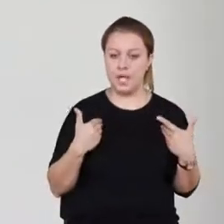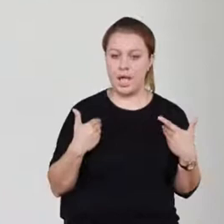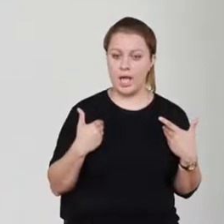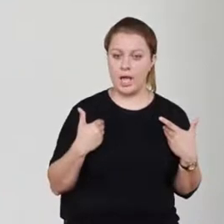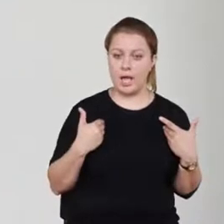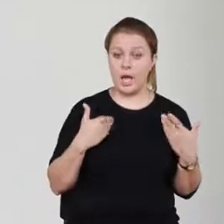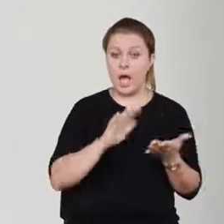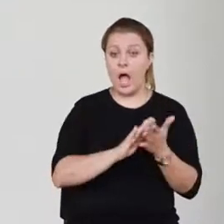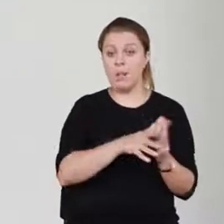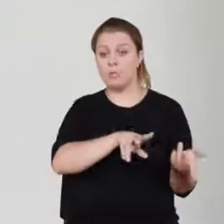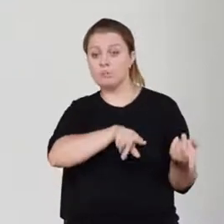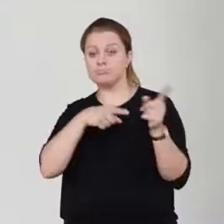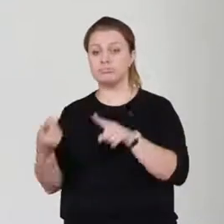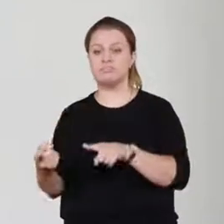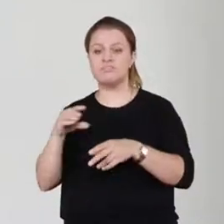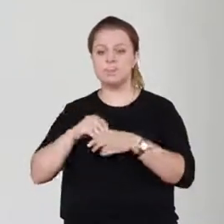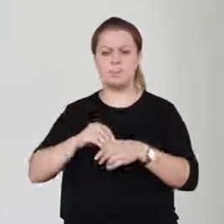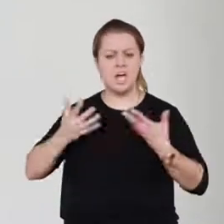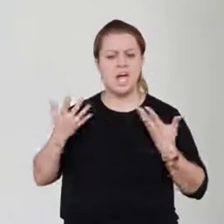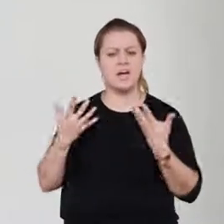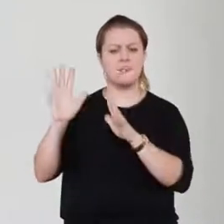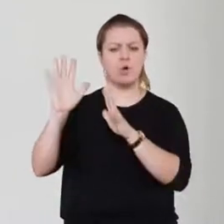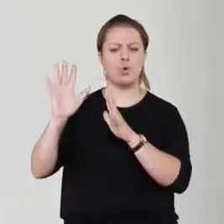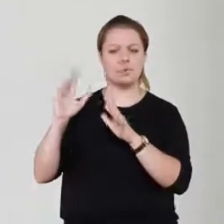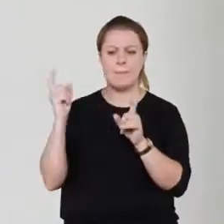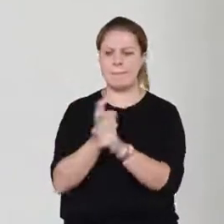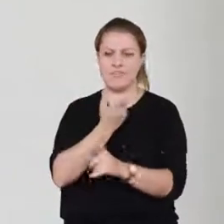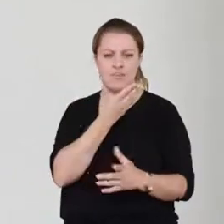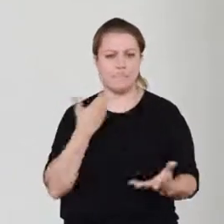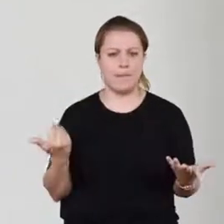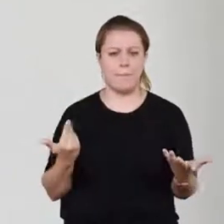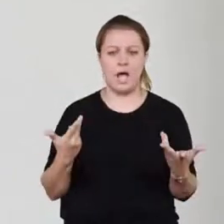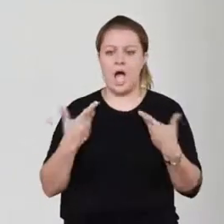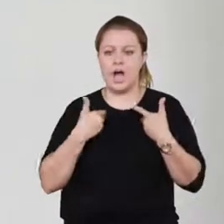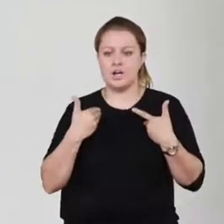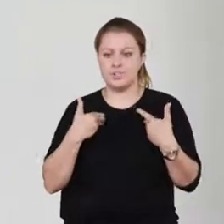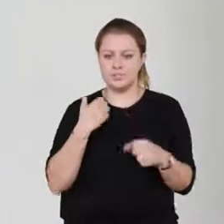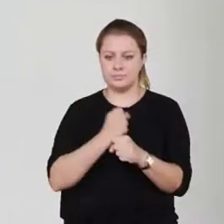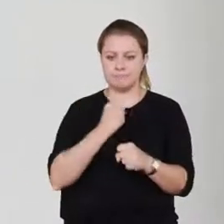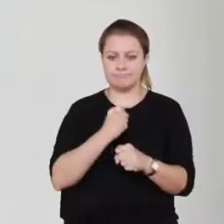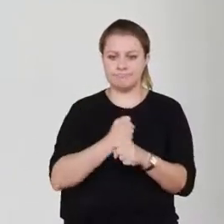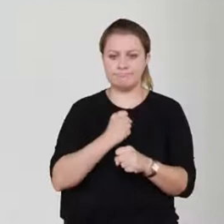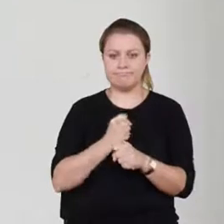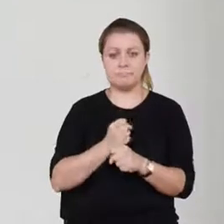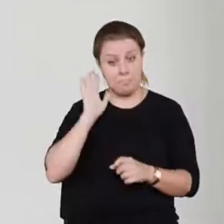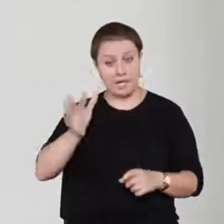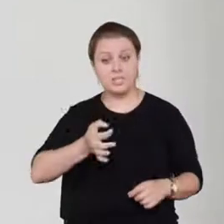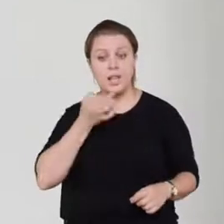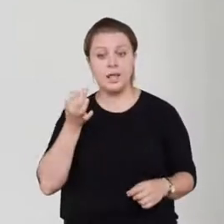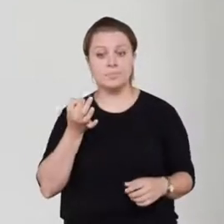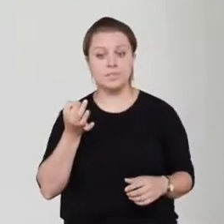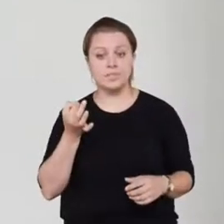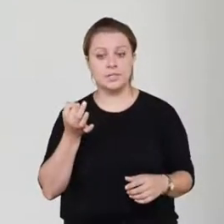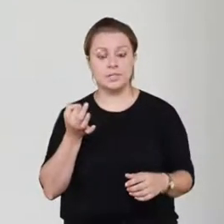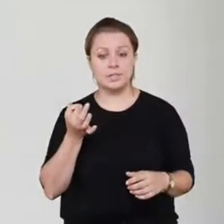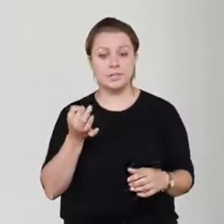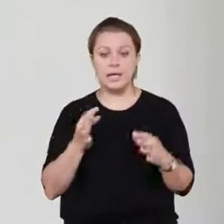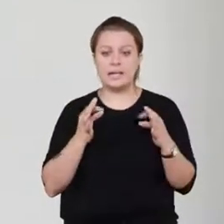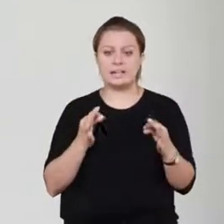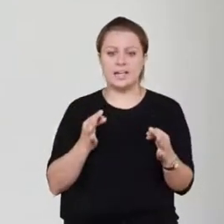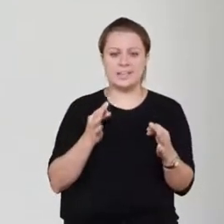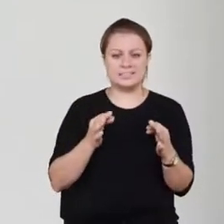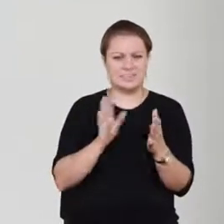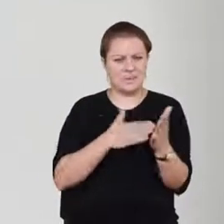robotniczych, albo mamy rewolucję, nie mamy państwa, a życie robotników będzie lepsze. Czy w ogóle były jakieś